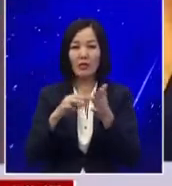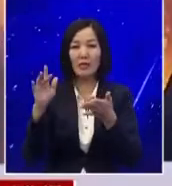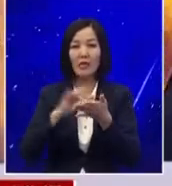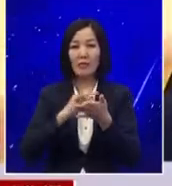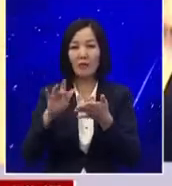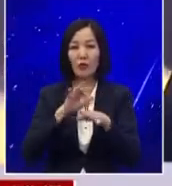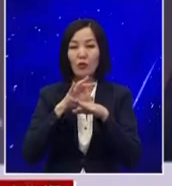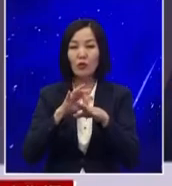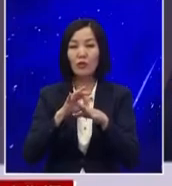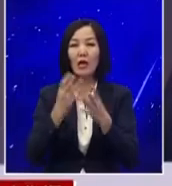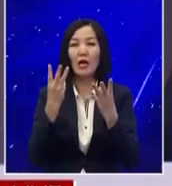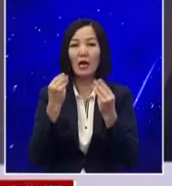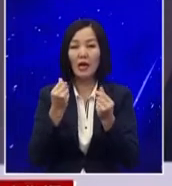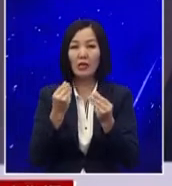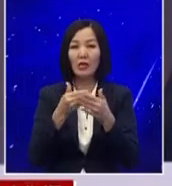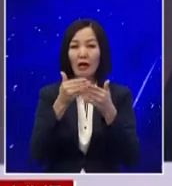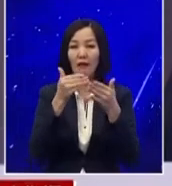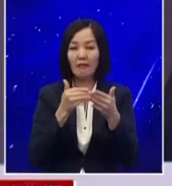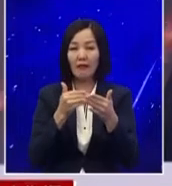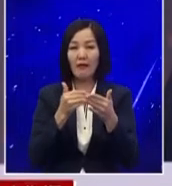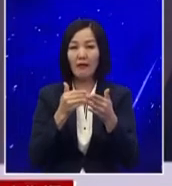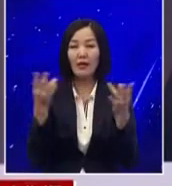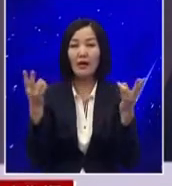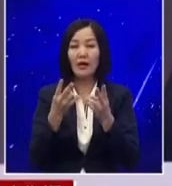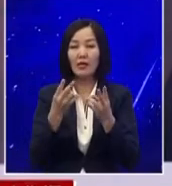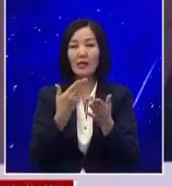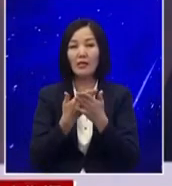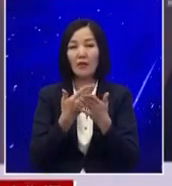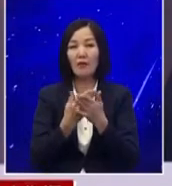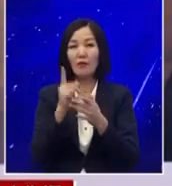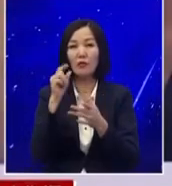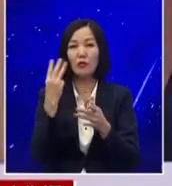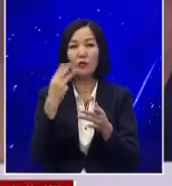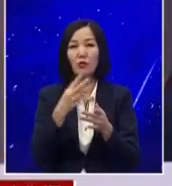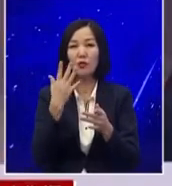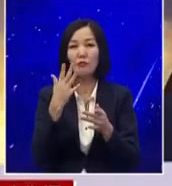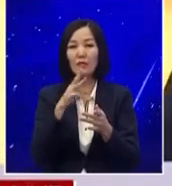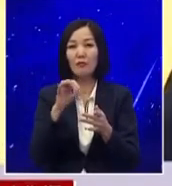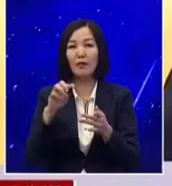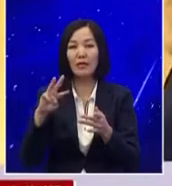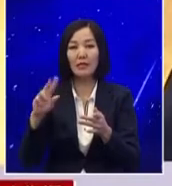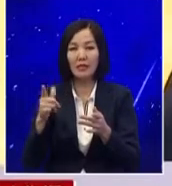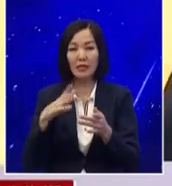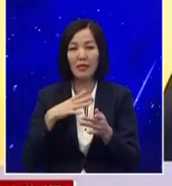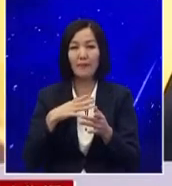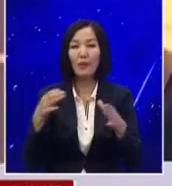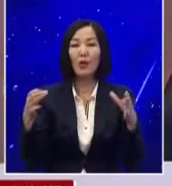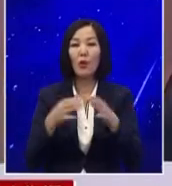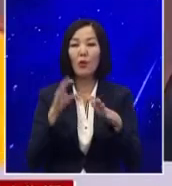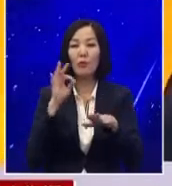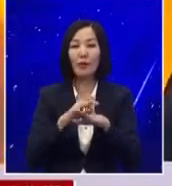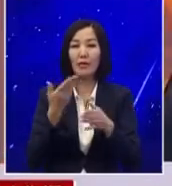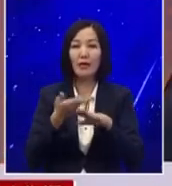жүргізді. Қаржы қаражатына алдын ала қажеттілік шамамен 135 миллиард теңгені құрайды. Қор пандемияның